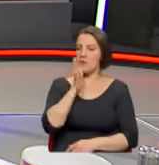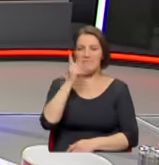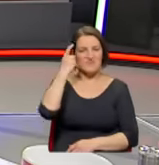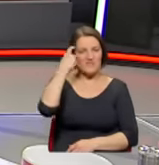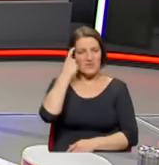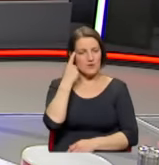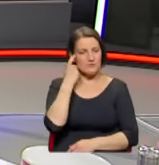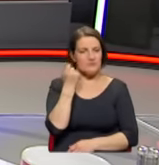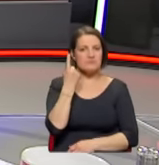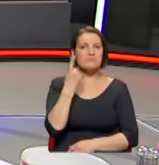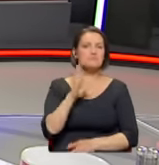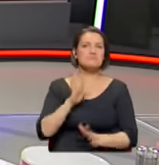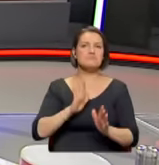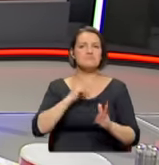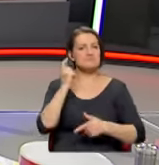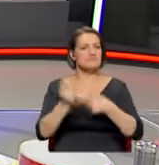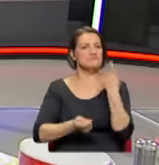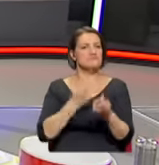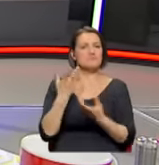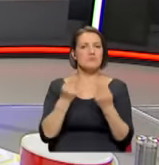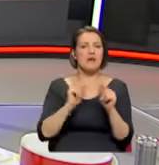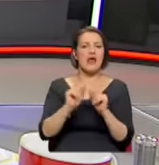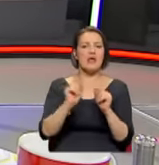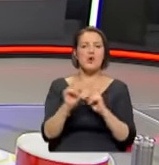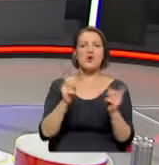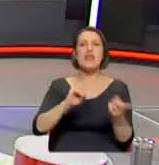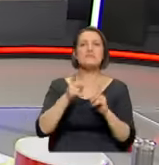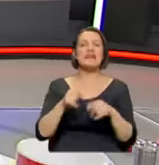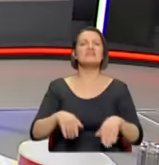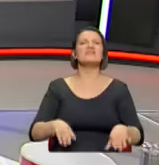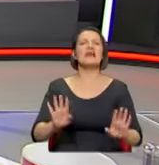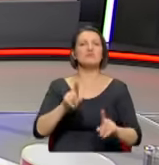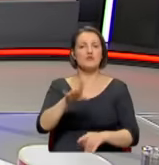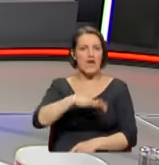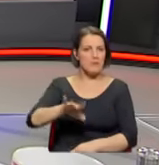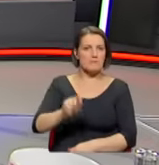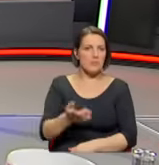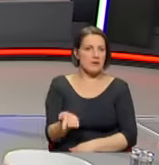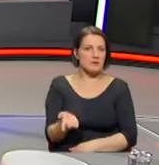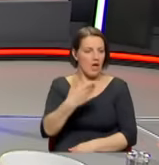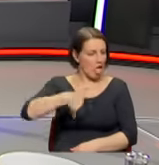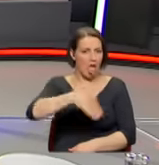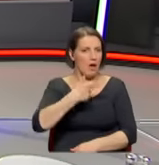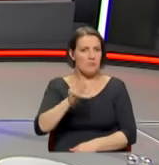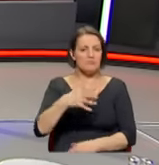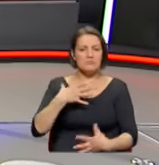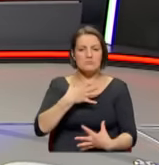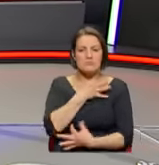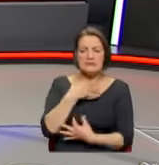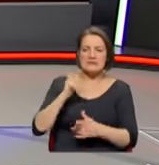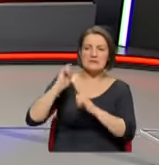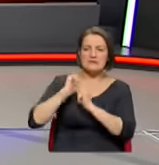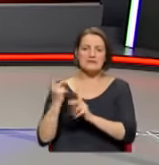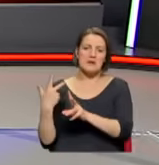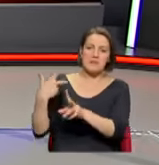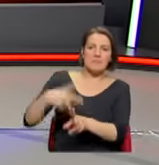üretmek, bir performans göstermek, ekonomiyi yönetmek değil ki. Bunu hepimiz yaparız. Dar gelirlinin sırtına